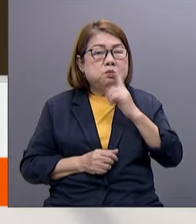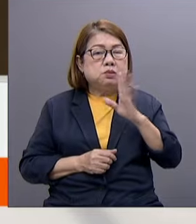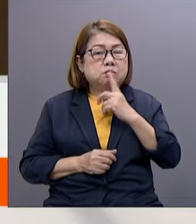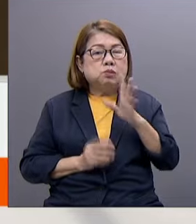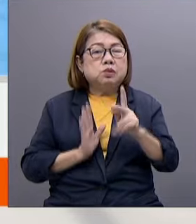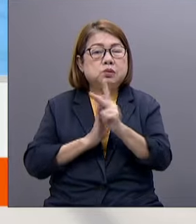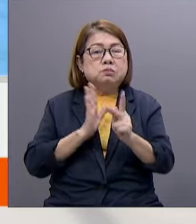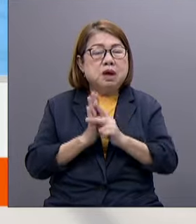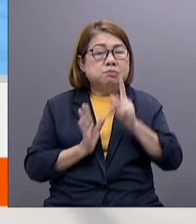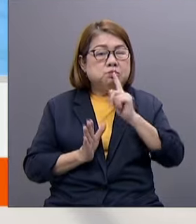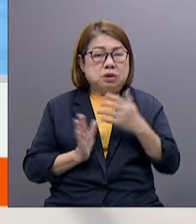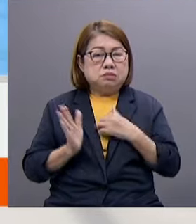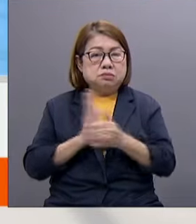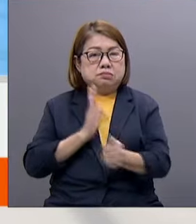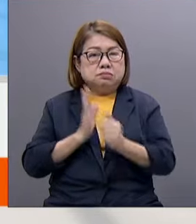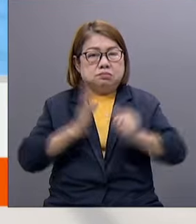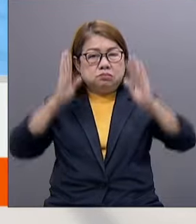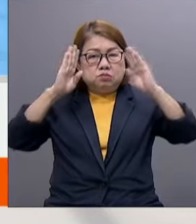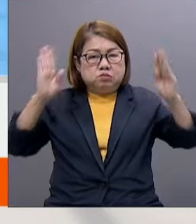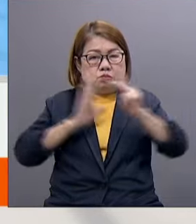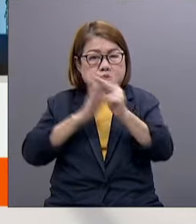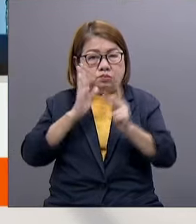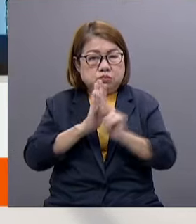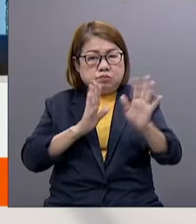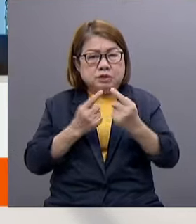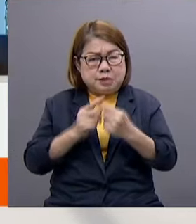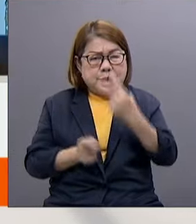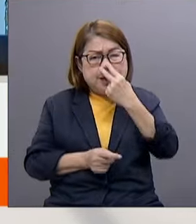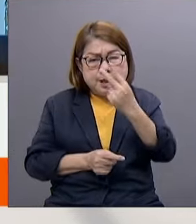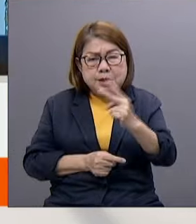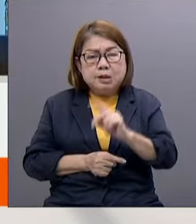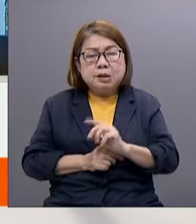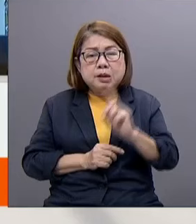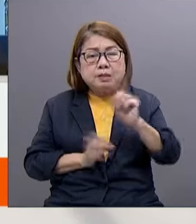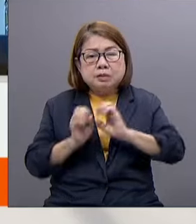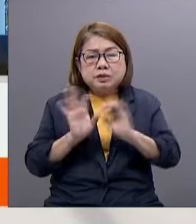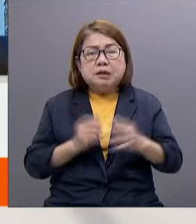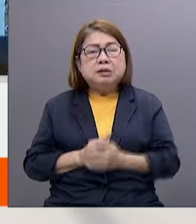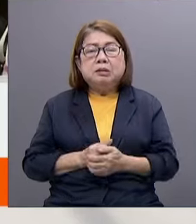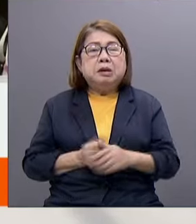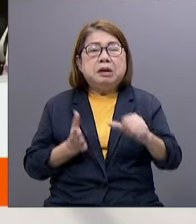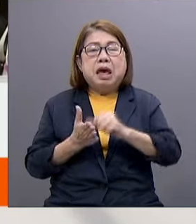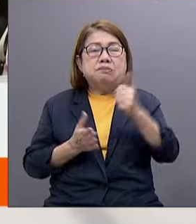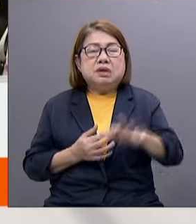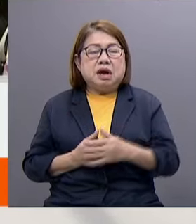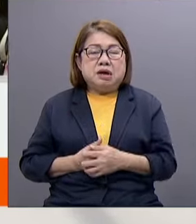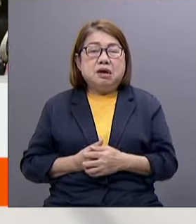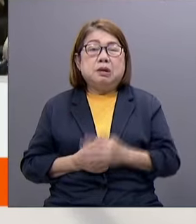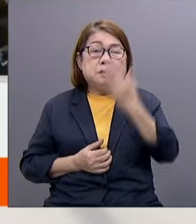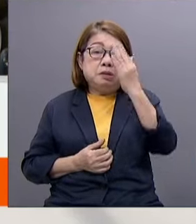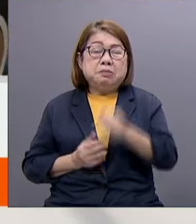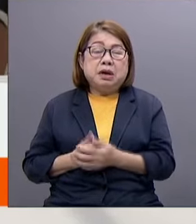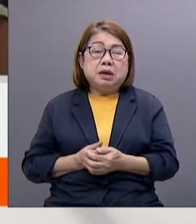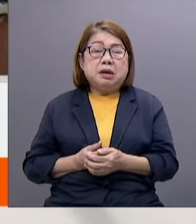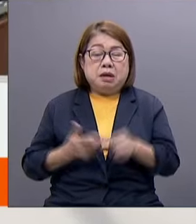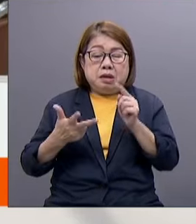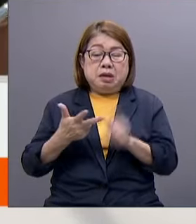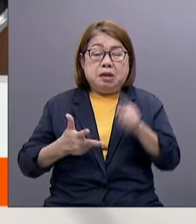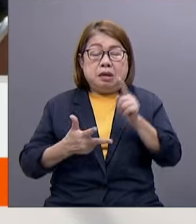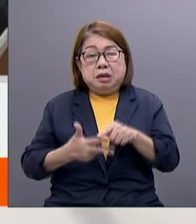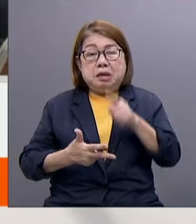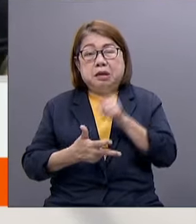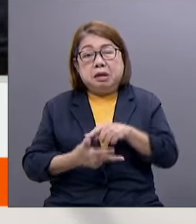ใช่นักกฎหมายแต่สิ่งที่มองออกก็คือว่ามันยังไม่น่าจะแก้อะไรได้ไหมเพราะว่าทุกอย่างเนี่ยมันกำหนด